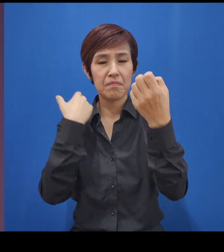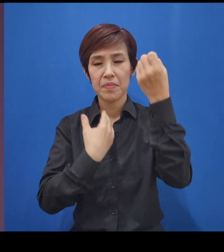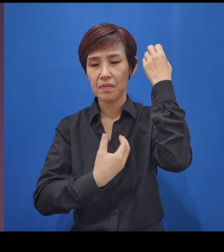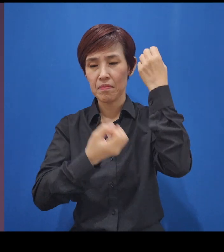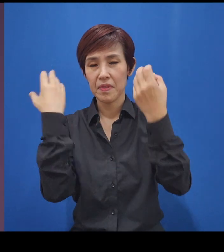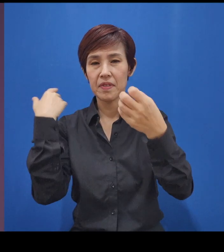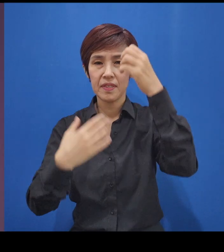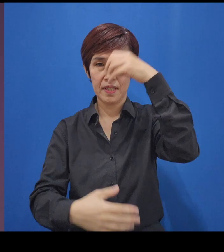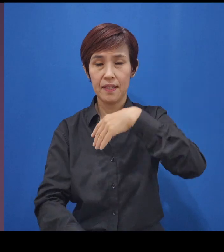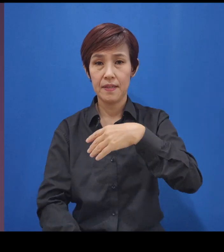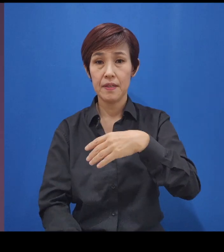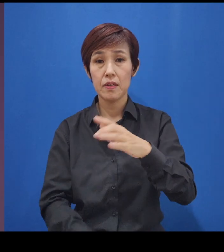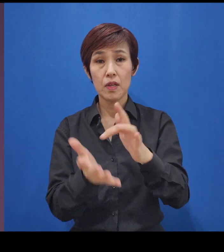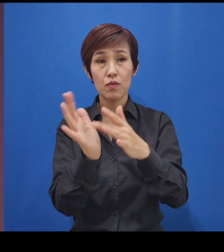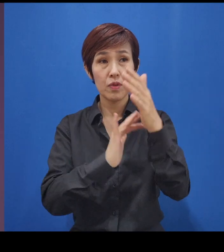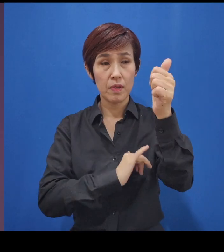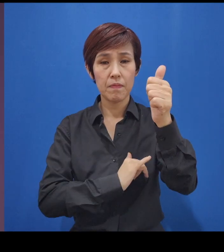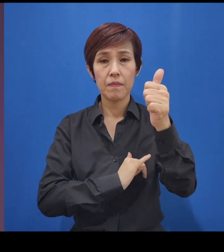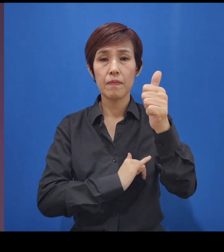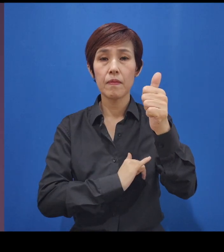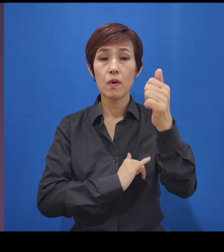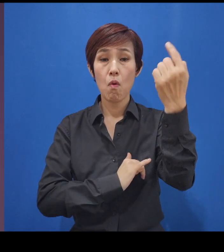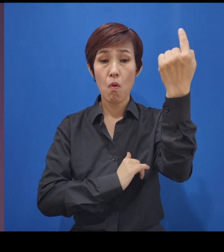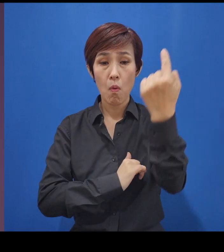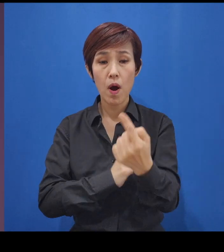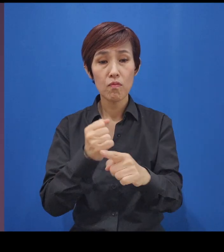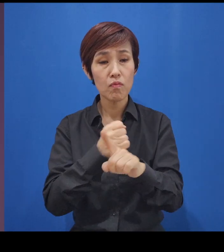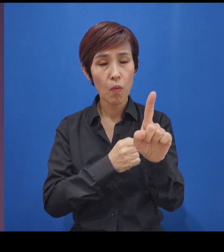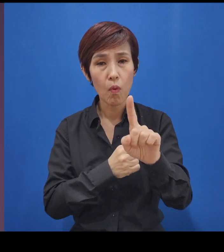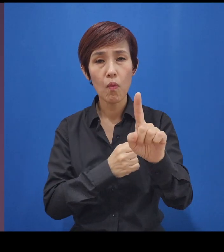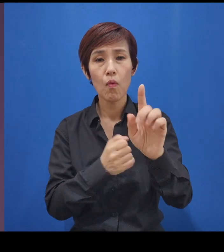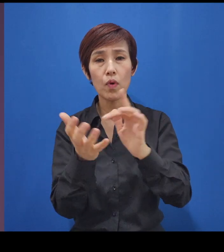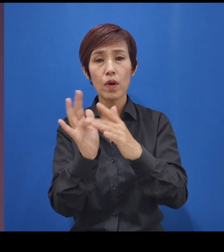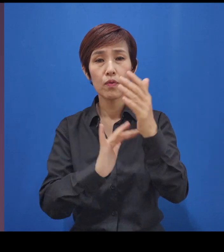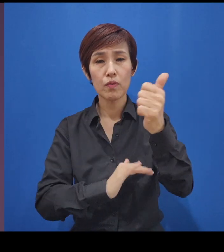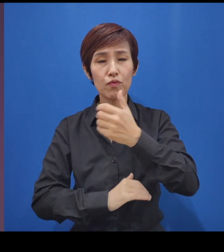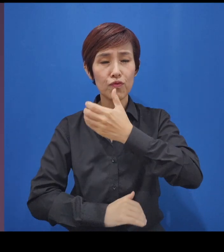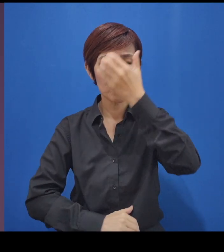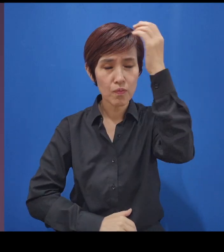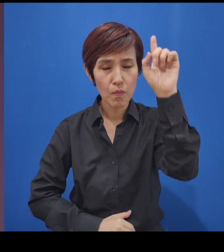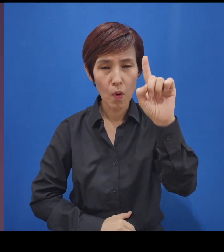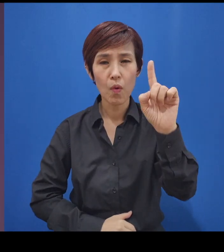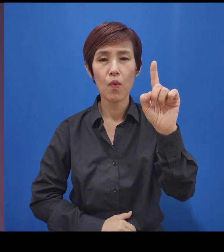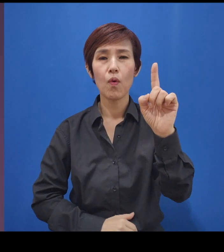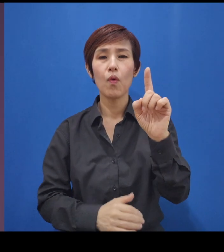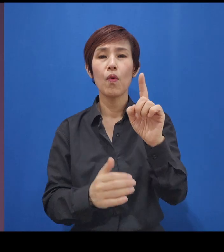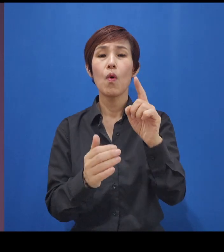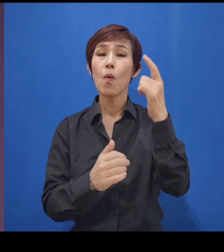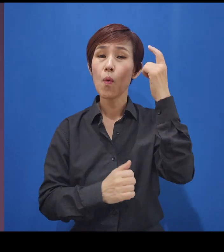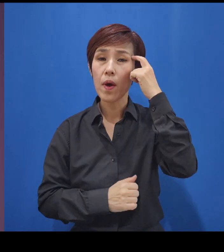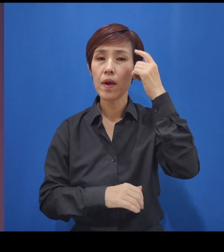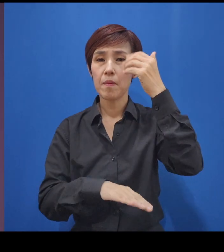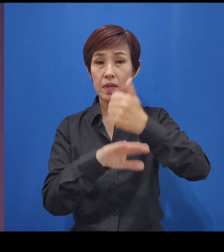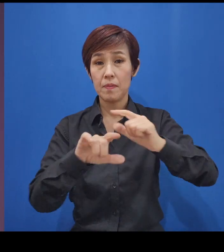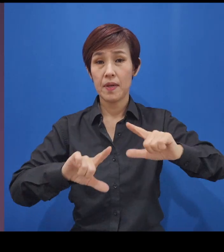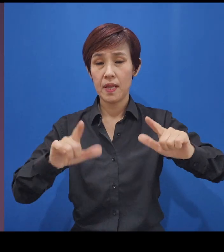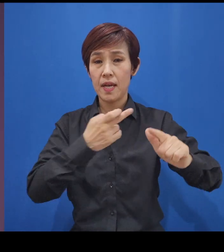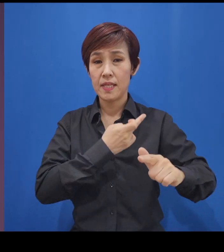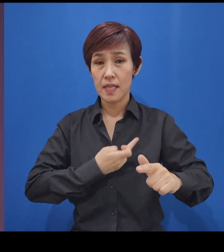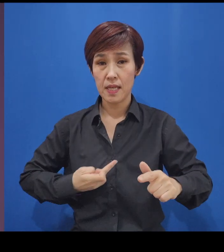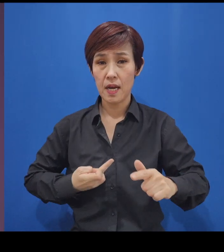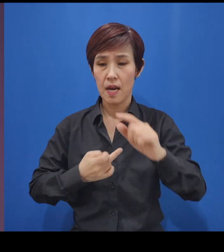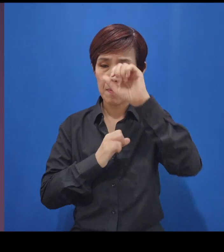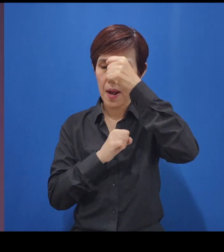예수님이 이 땅에 왜 오셨고, 어떤 분이시고, 어떤 꿈을 가지셨고, 왜 마지막 날에 제자들의